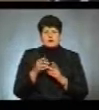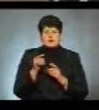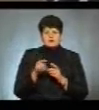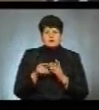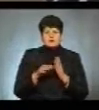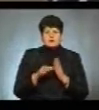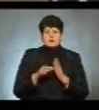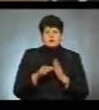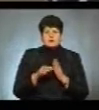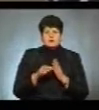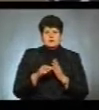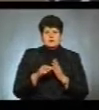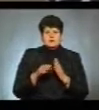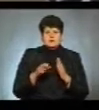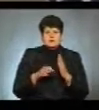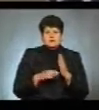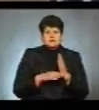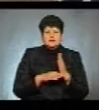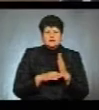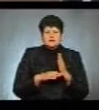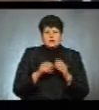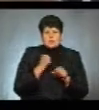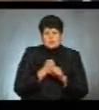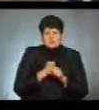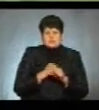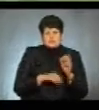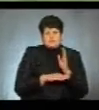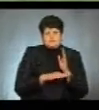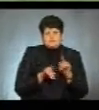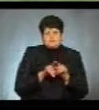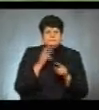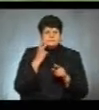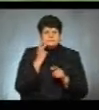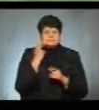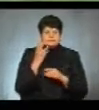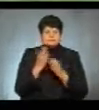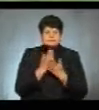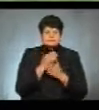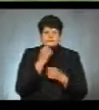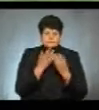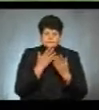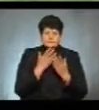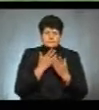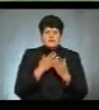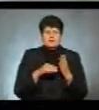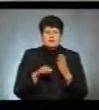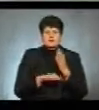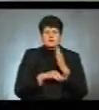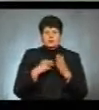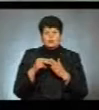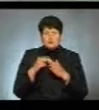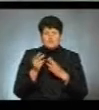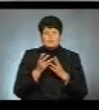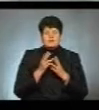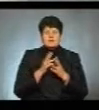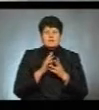його виштовхує новий тюльпан. Тобто герої не вмирає, завжди постійно є тюльпан. Дерева закупили в лісових господарствах області, каже